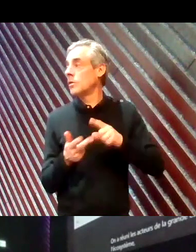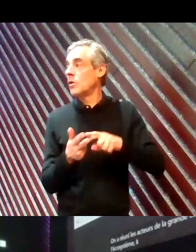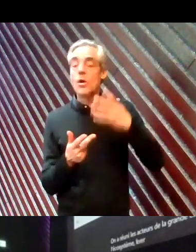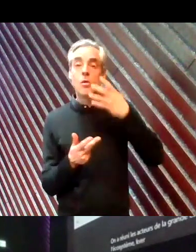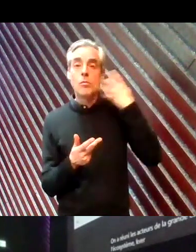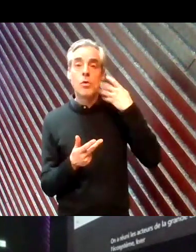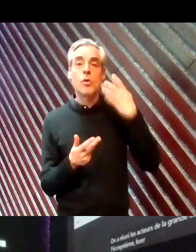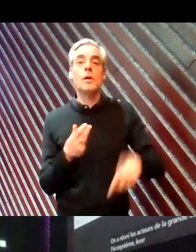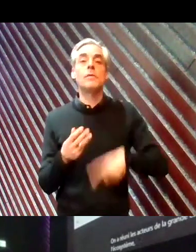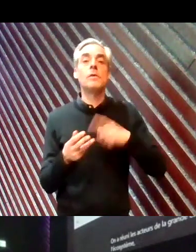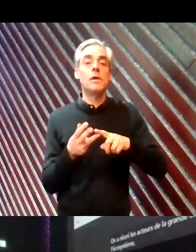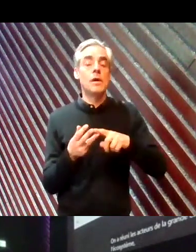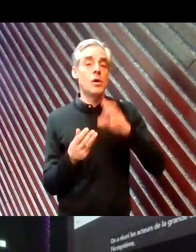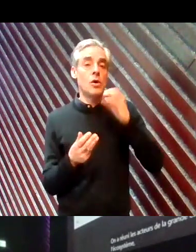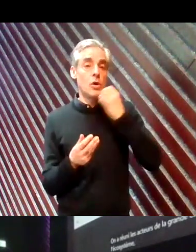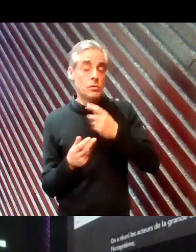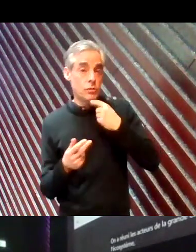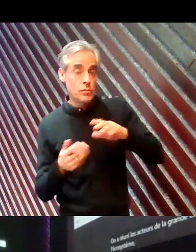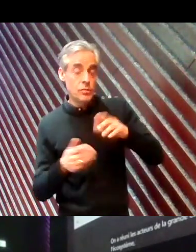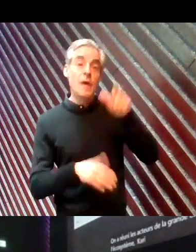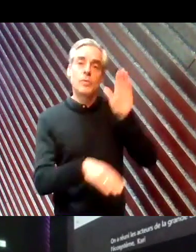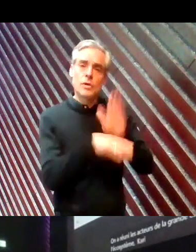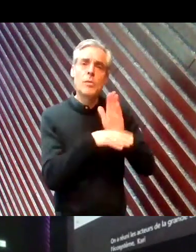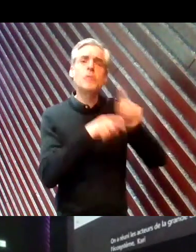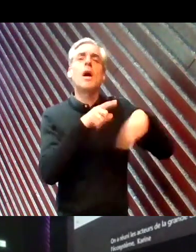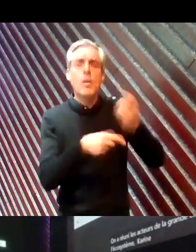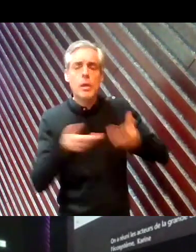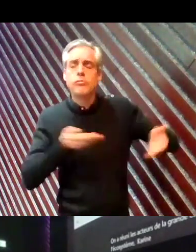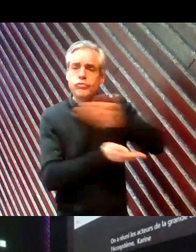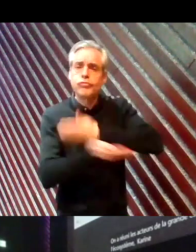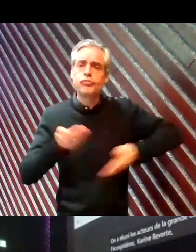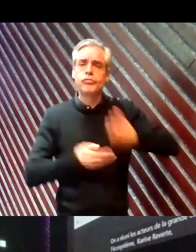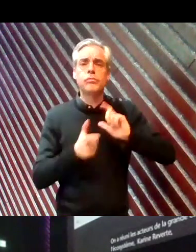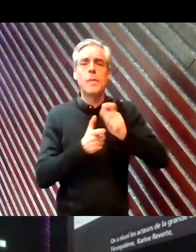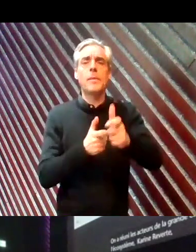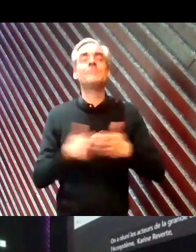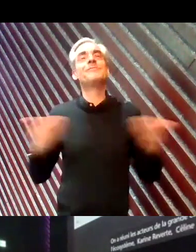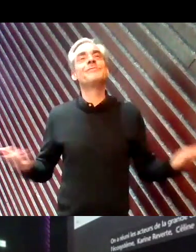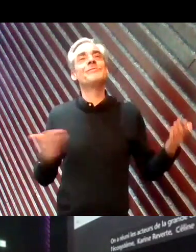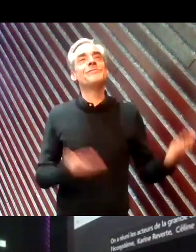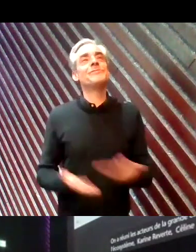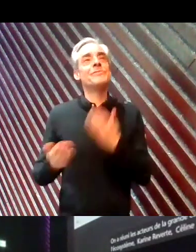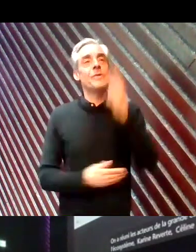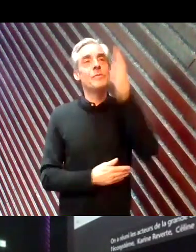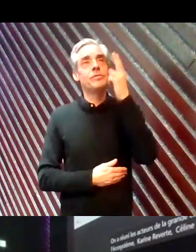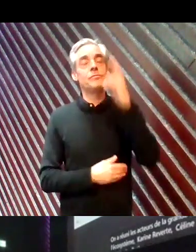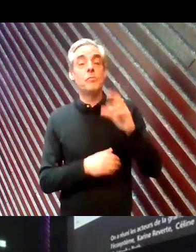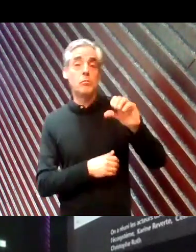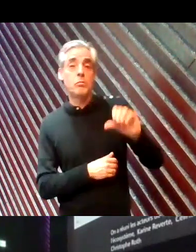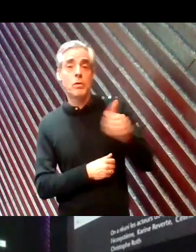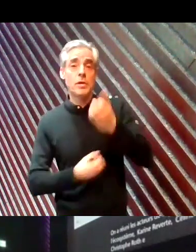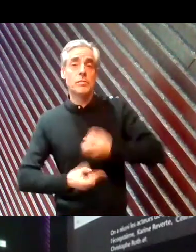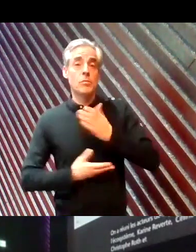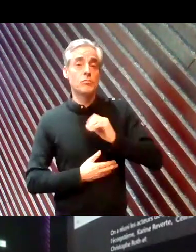pour le CNCPH et des témoignages de nos porteurs d'action qui viendront vraiment la discussion. Je vous propose de commencer tout de suite avec une petite